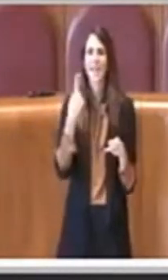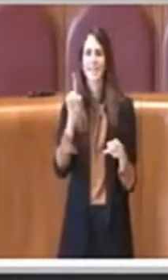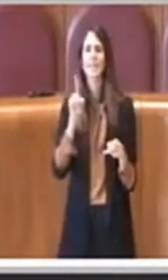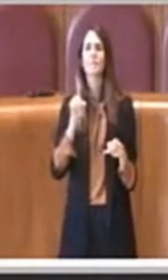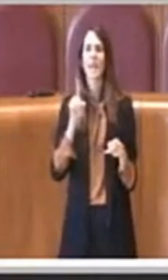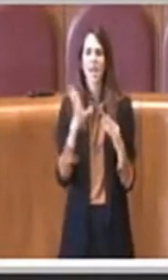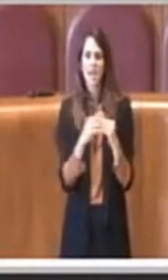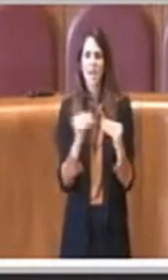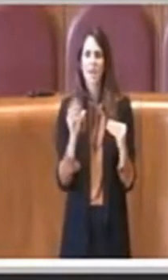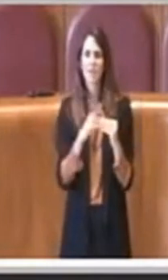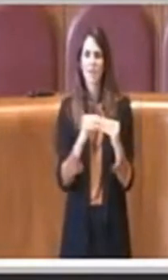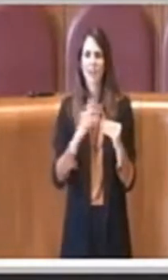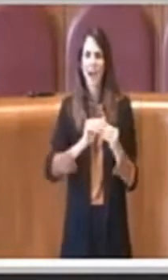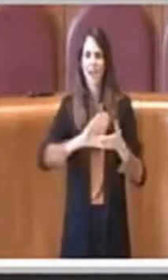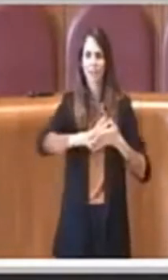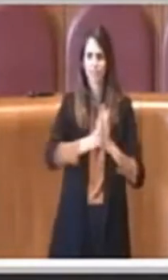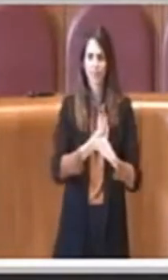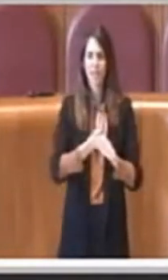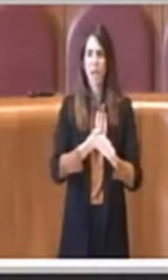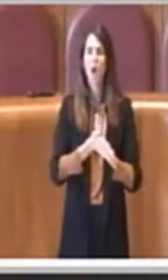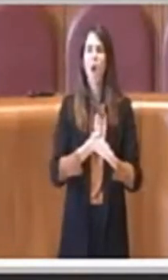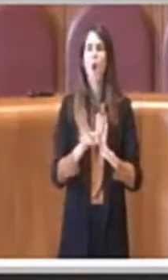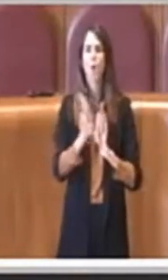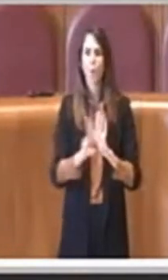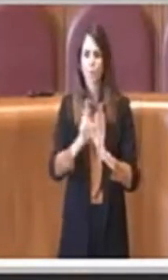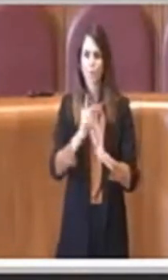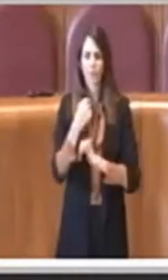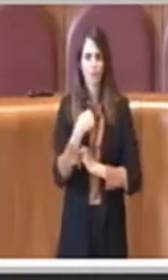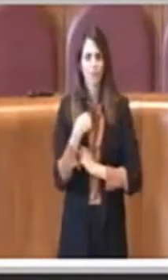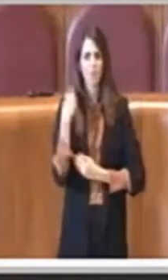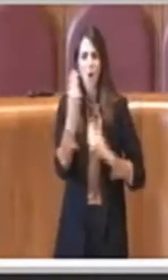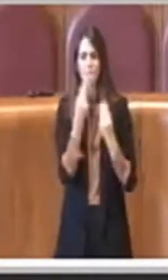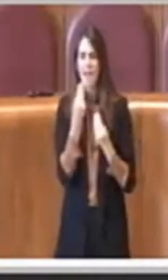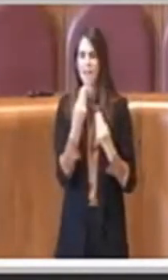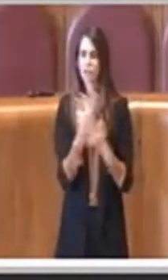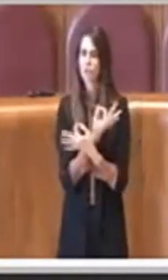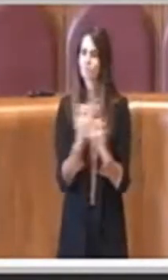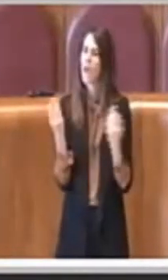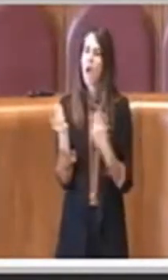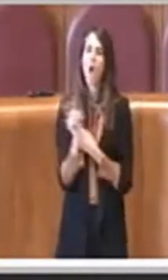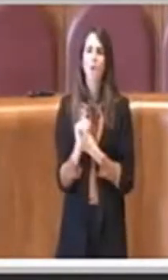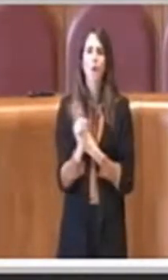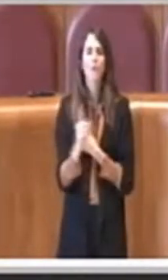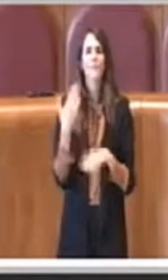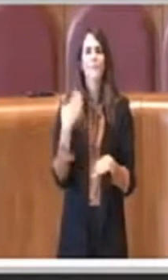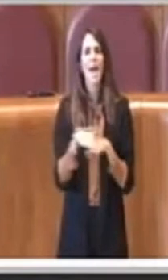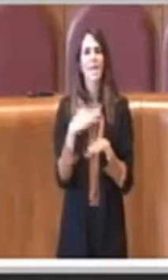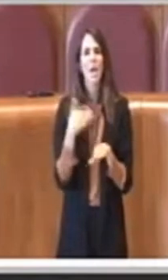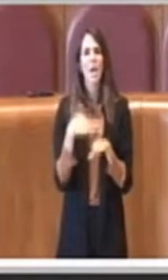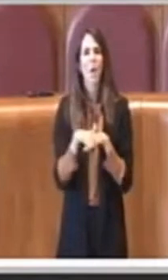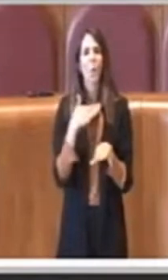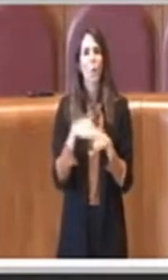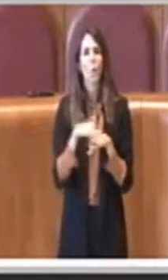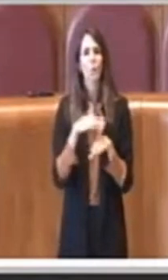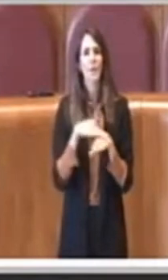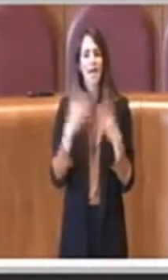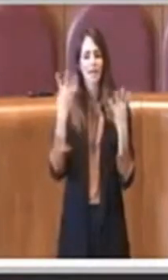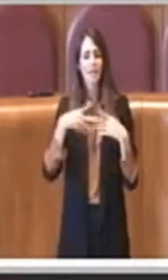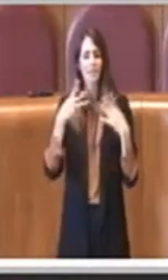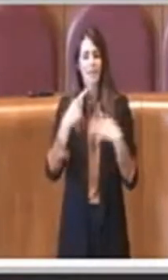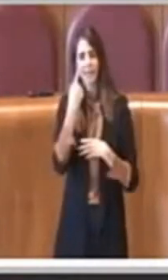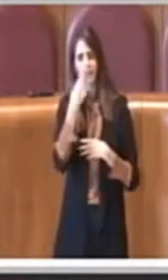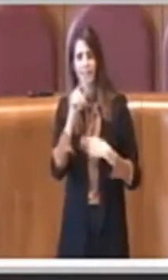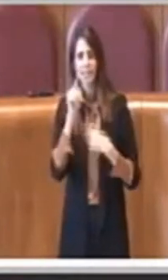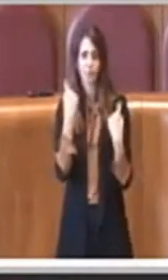non reputiamo corretto l'utilizzo degli impianti di compostaggio anaerobico con la produzione di biogas,